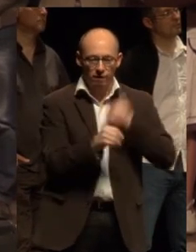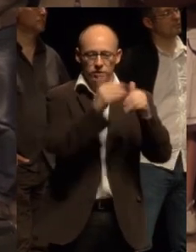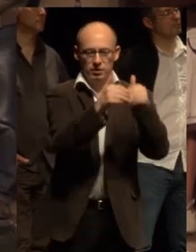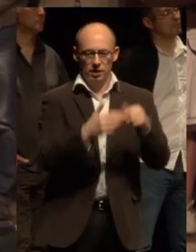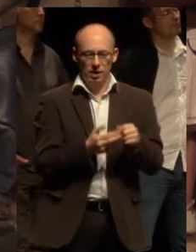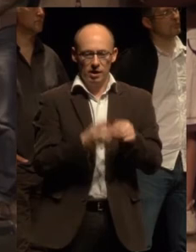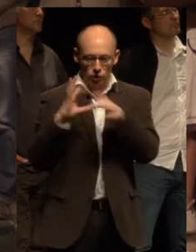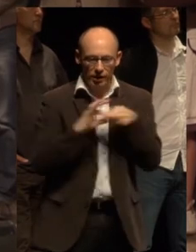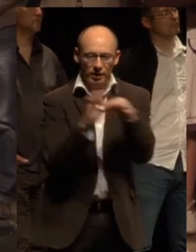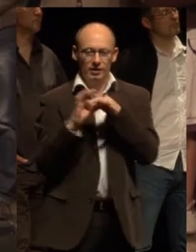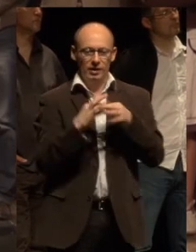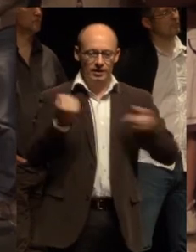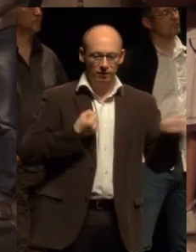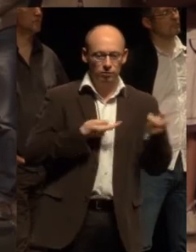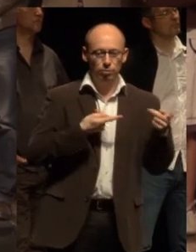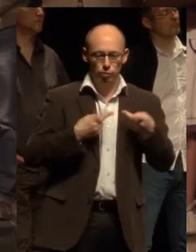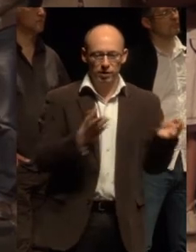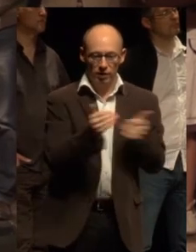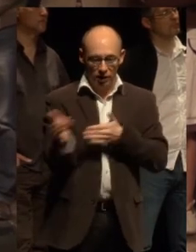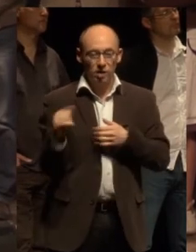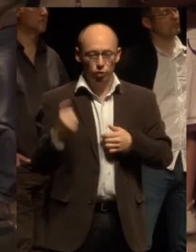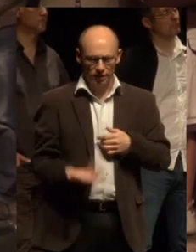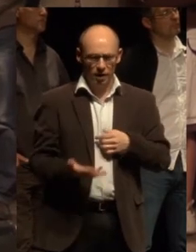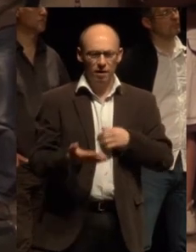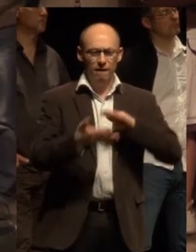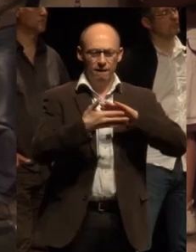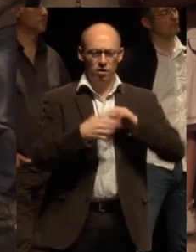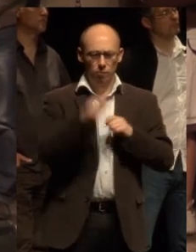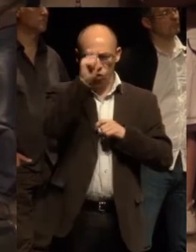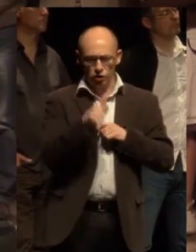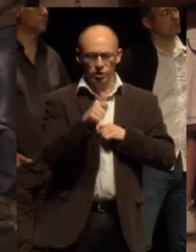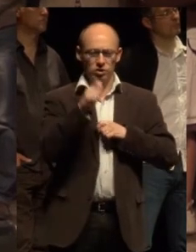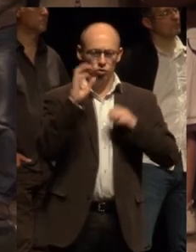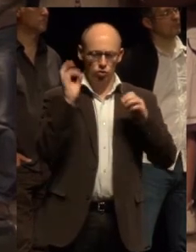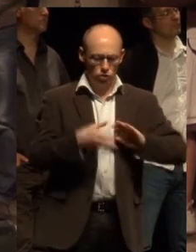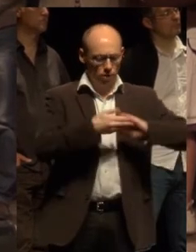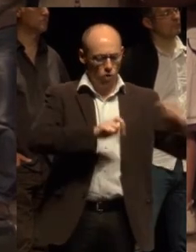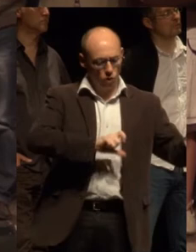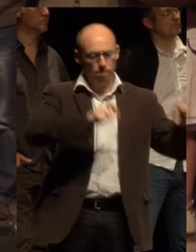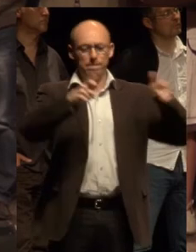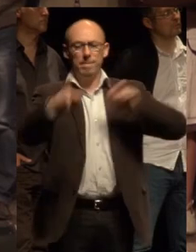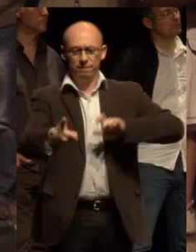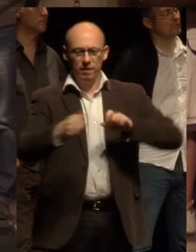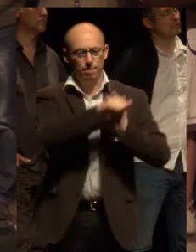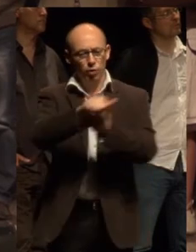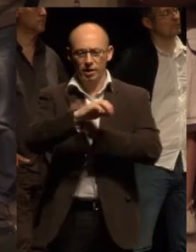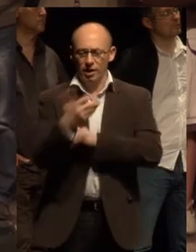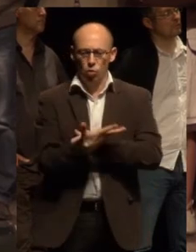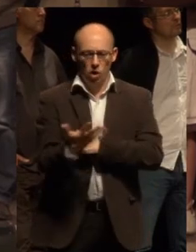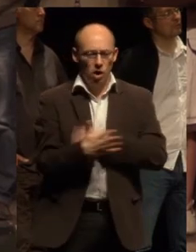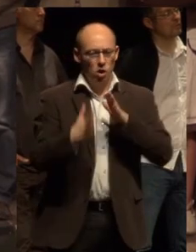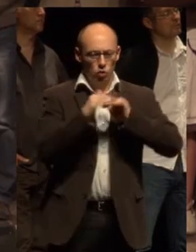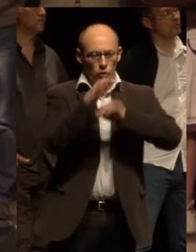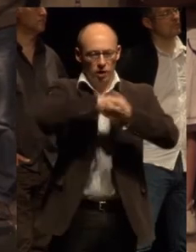avancer les solidarités et les services publics. Pour cela, tout doit se faire dans la cohérence. Et notre priorité sera de construire